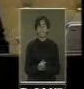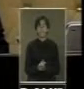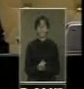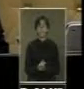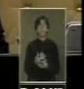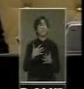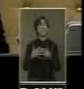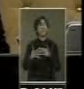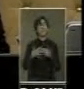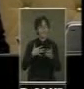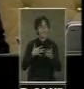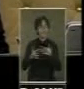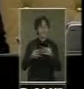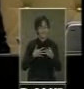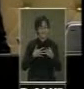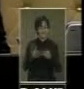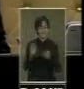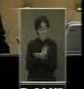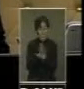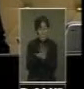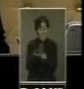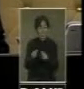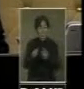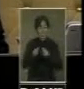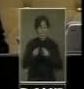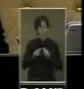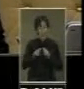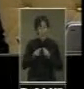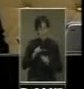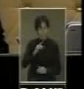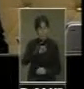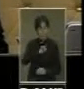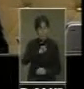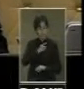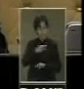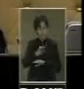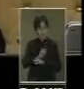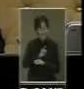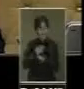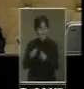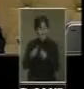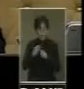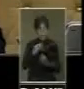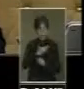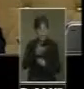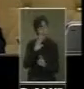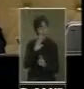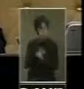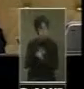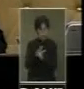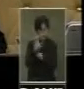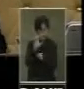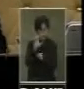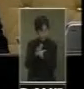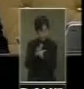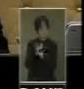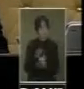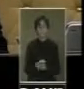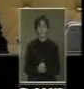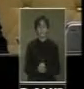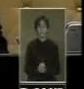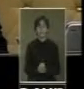เอาไม่เป็นไรครับเดี๋ยวท่านจะส่งเอกสารอะไรมาเดี๋ยวส่งมาให้ผมนะครับพอนะครับท่าน